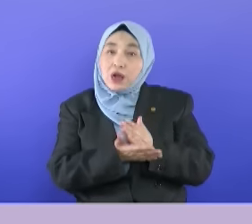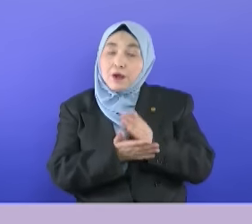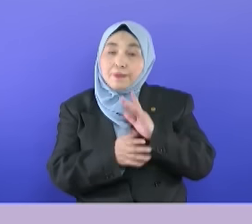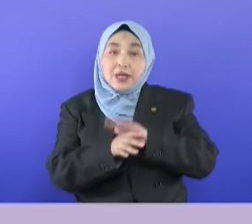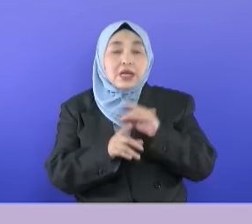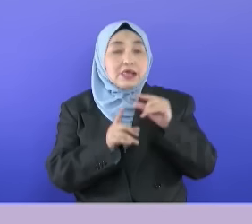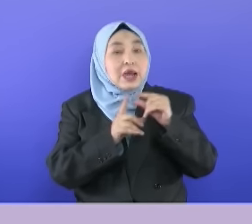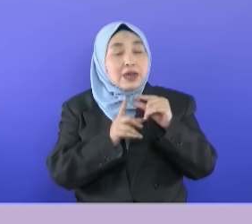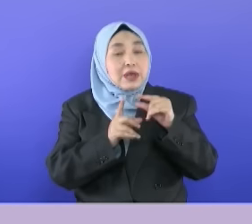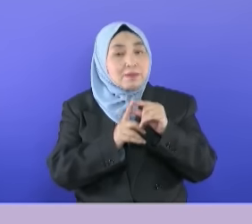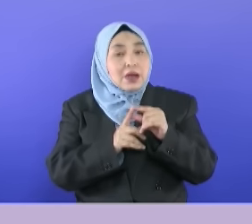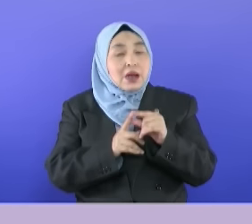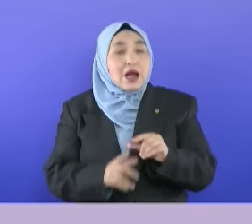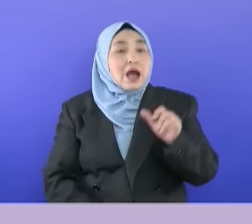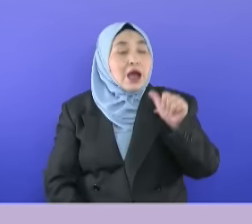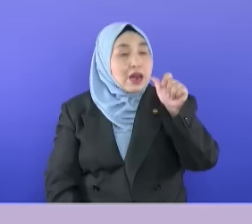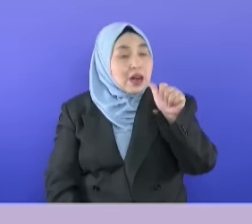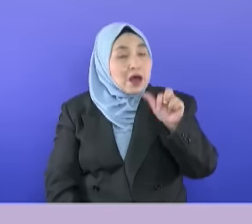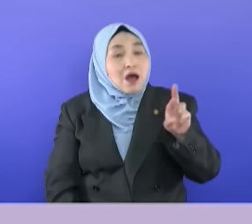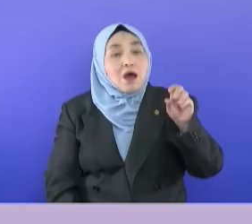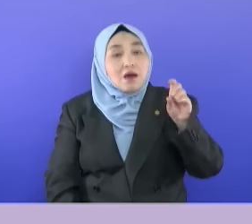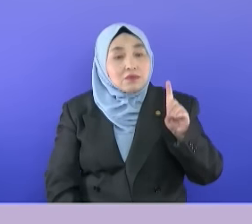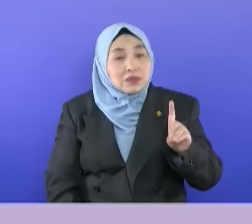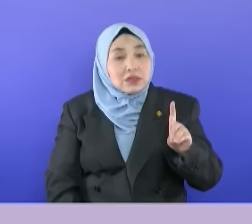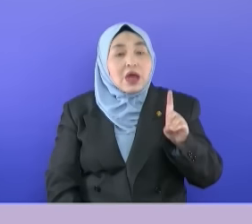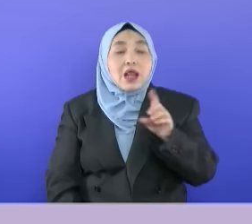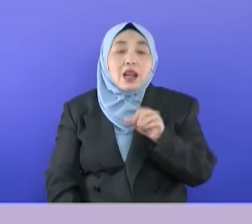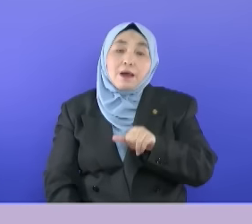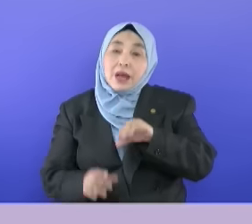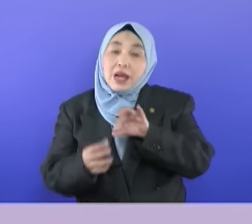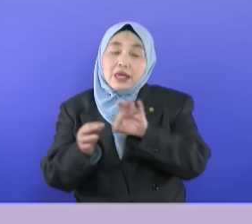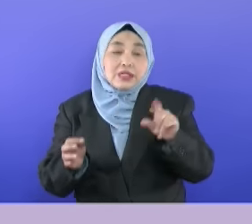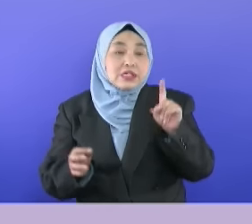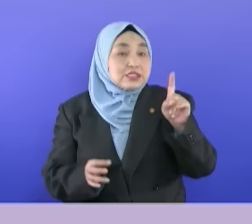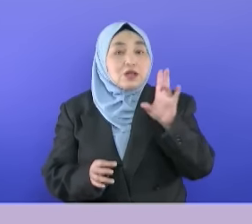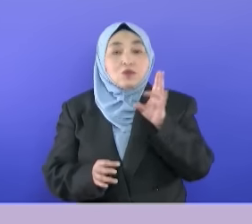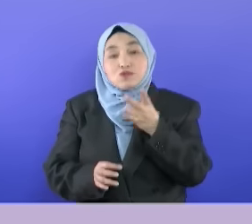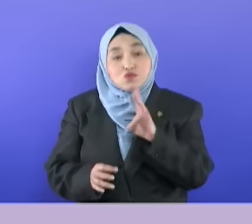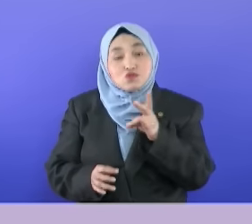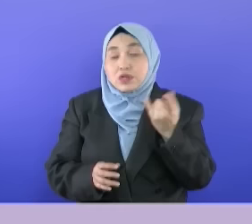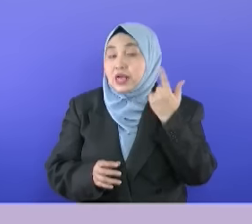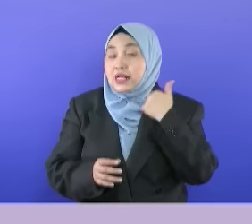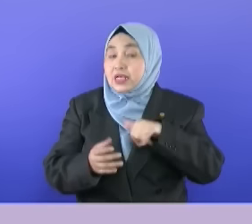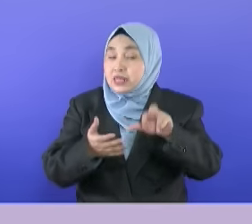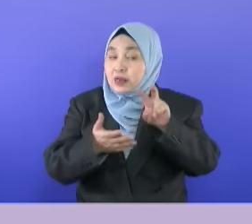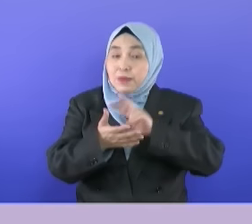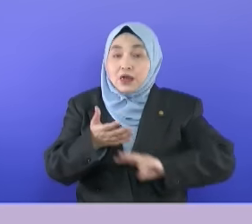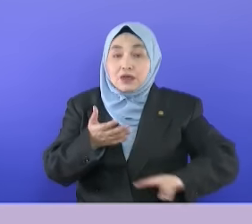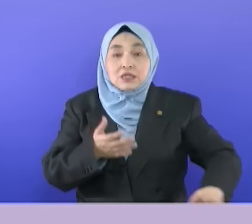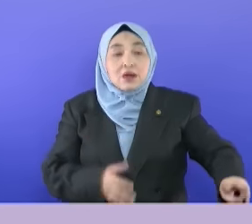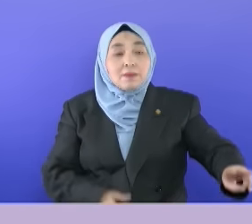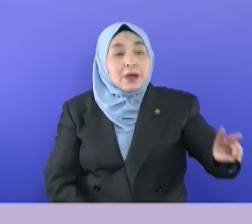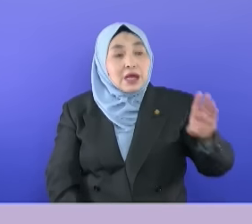kalimah al-aurta dalam ayat yang ke 117 tadi kita baca